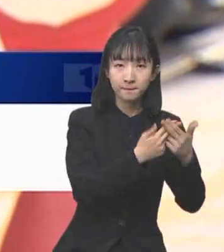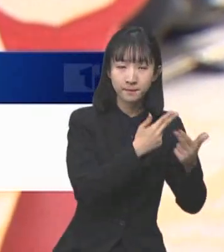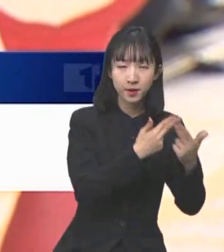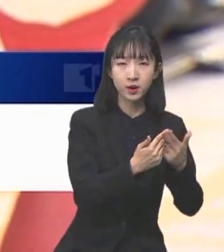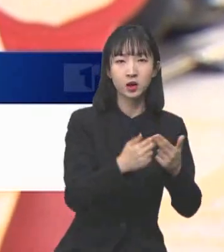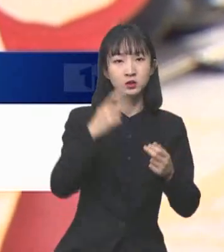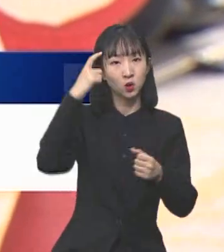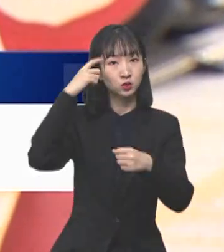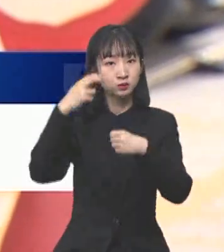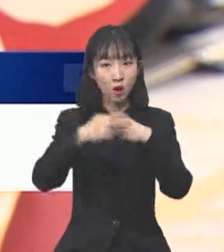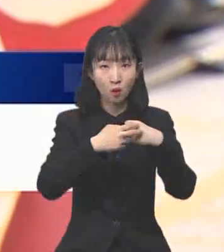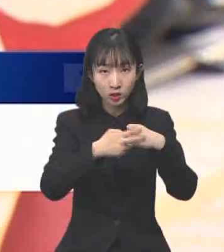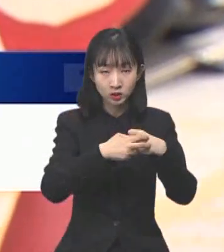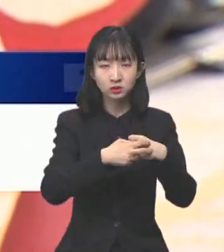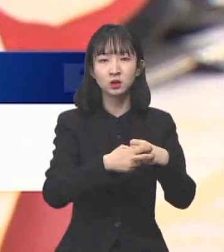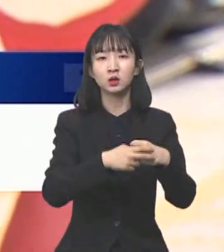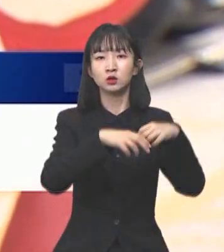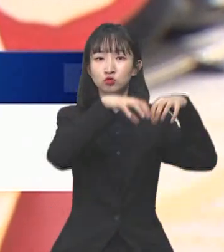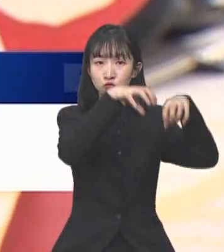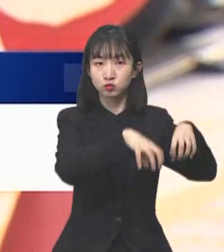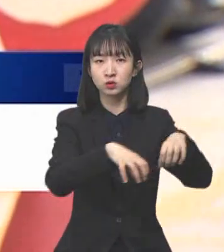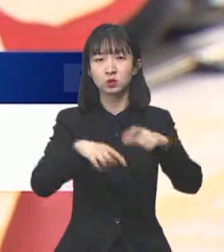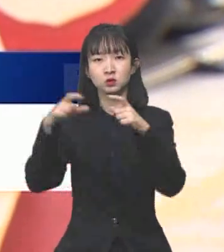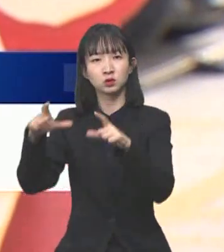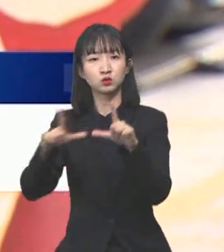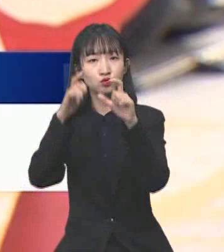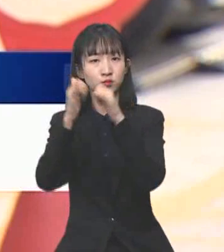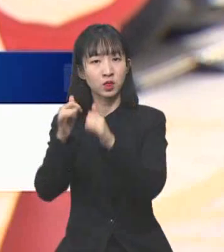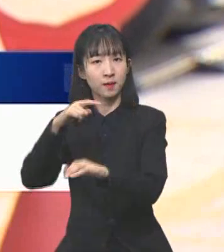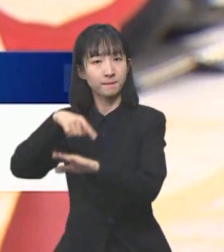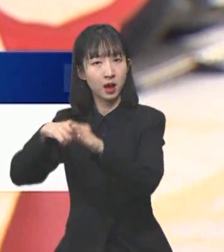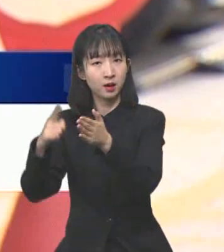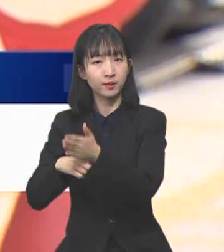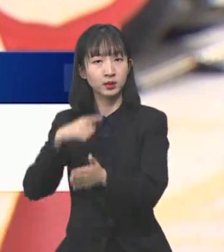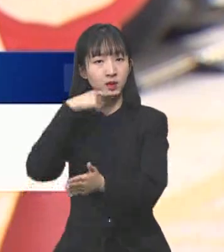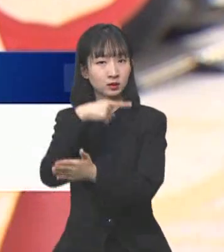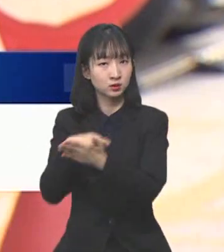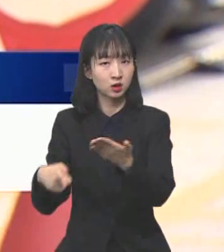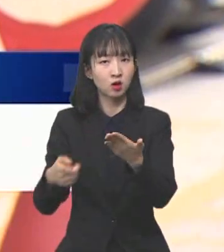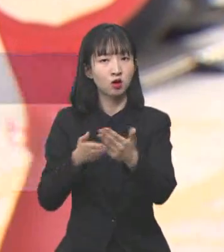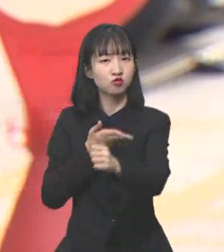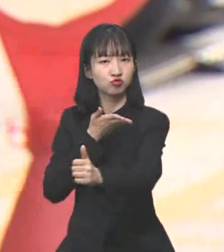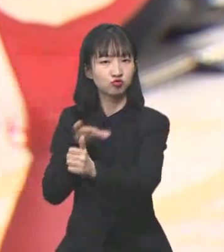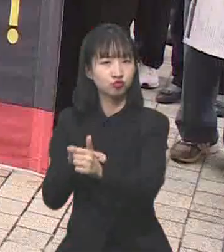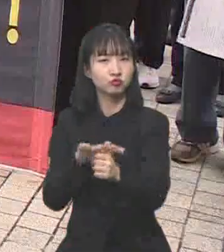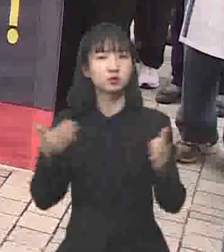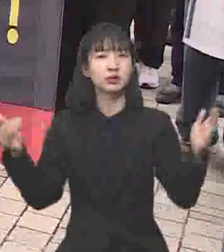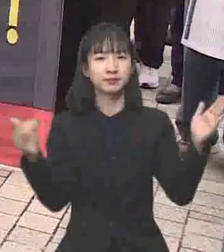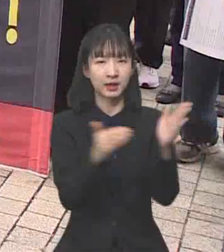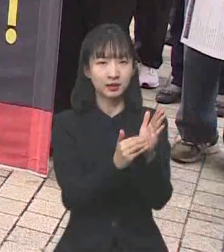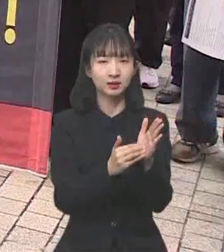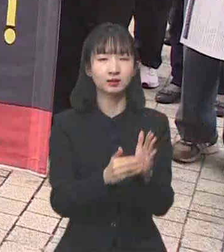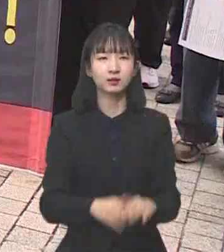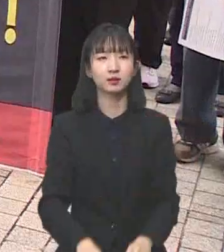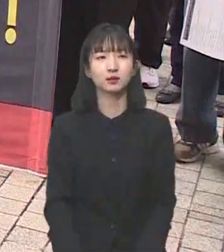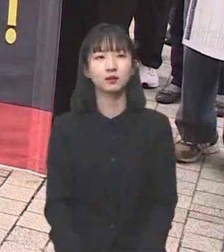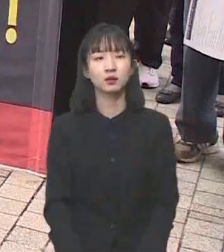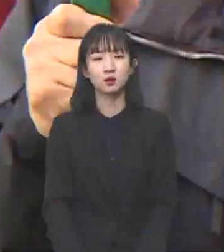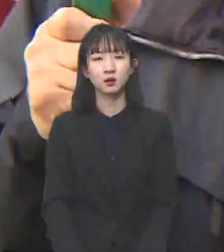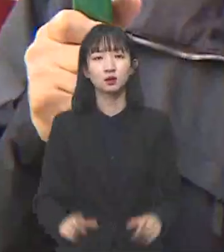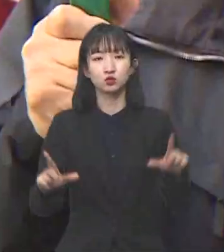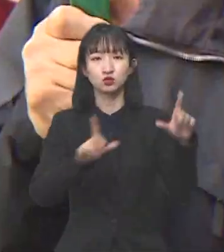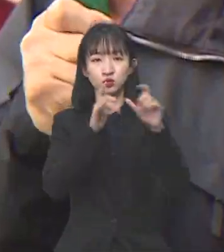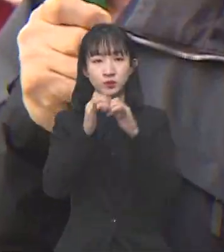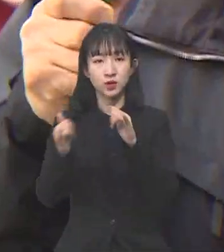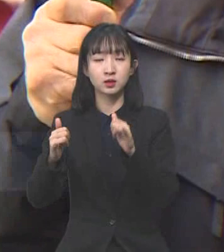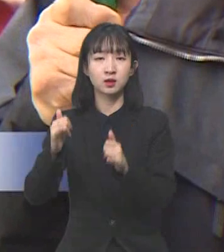지역주민들의 마음에 상처를 주는 행동을 증발 할 것을 촉구한다 주민들의 이런 주장에 대해